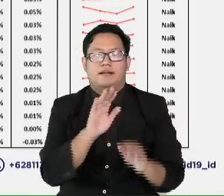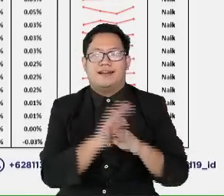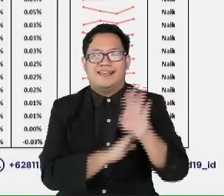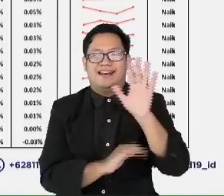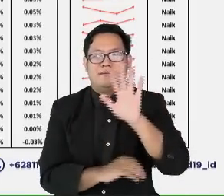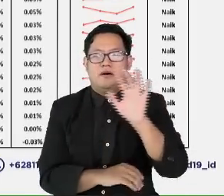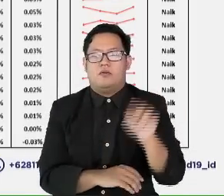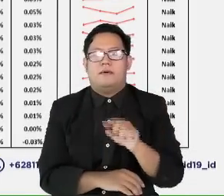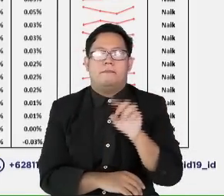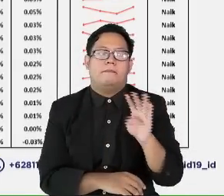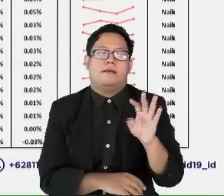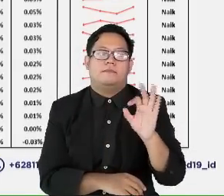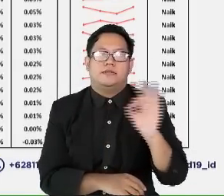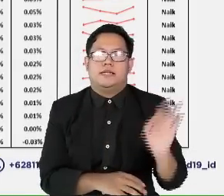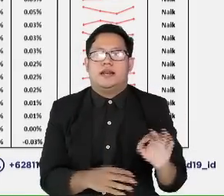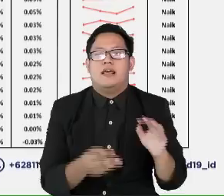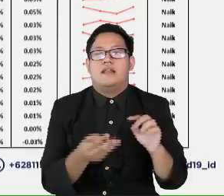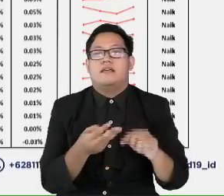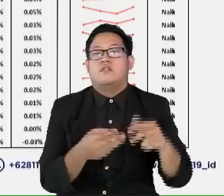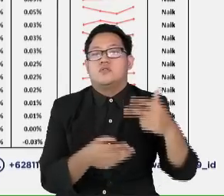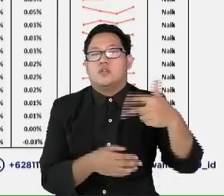5,54%, Sulawesi Tengah naik